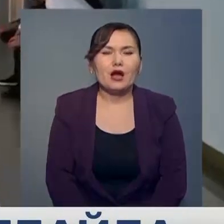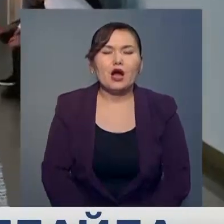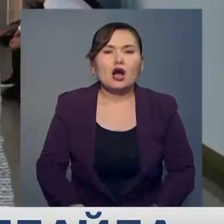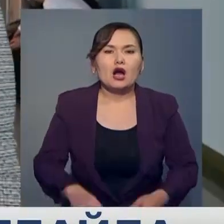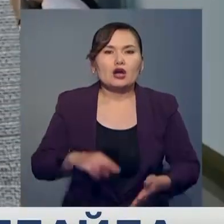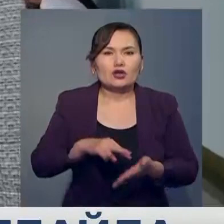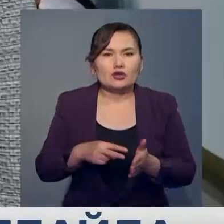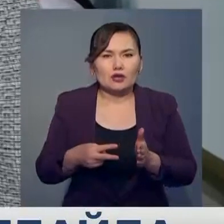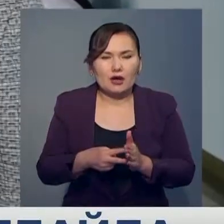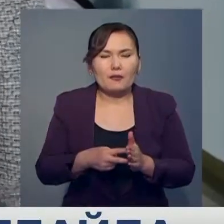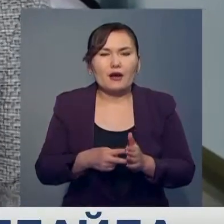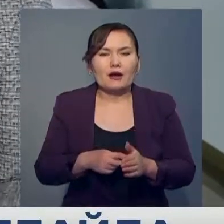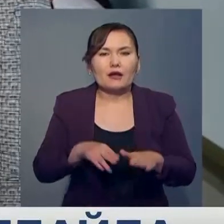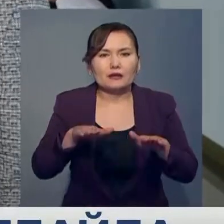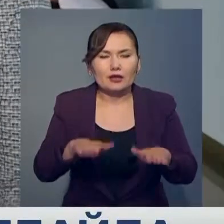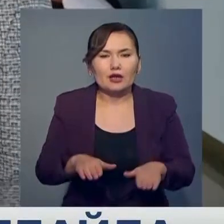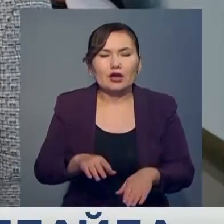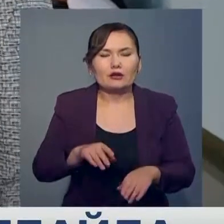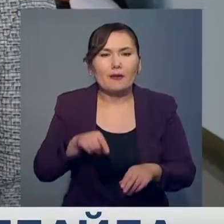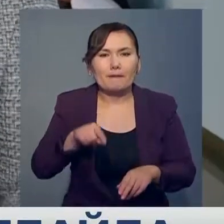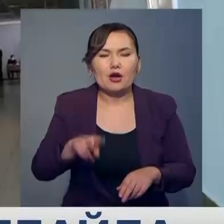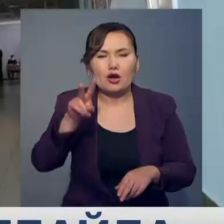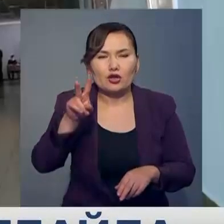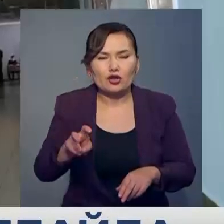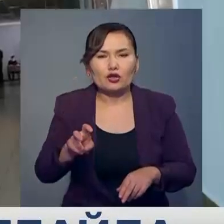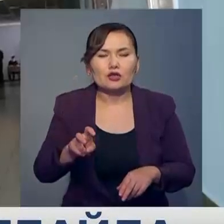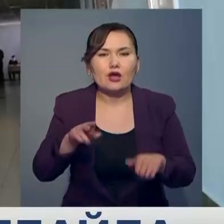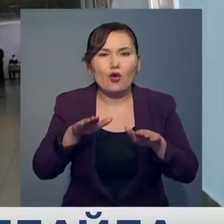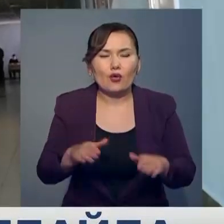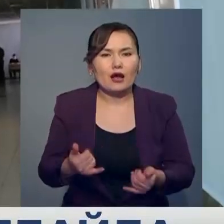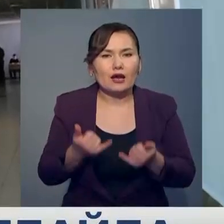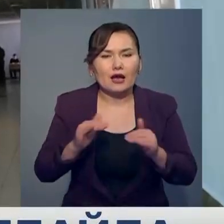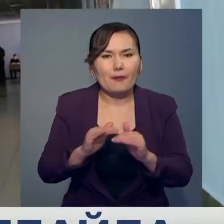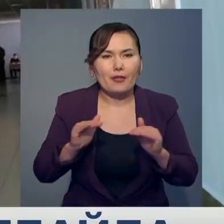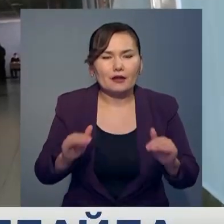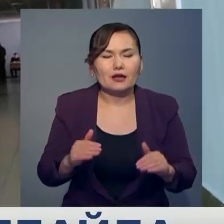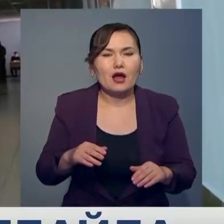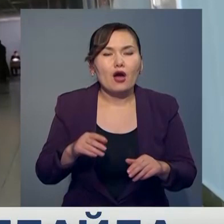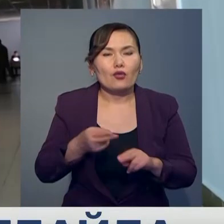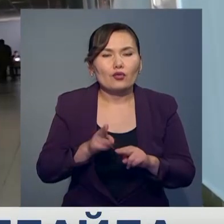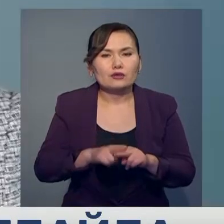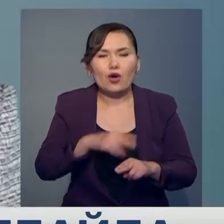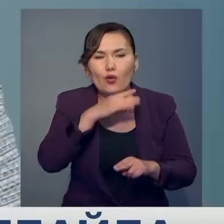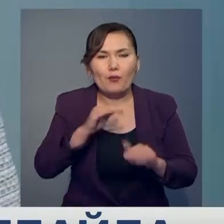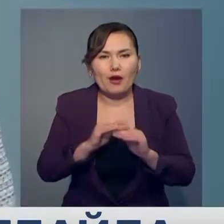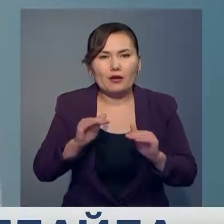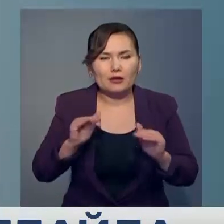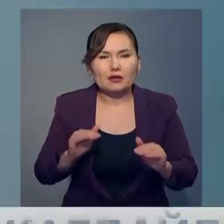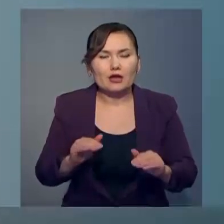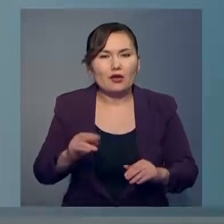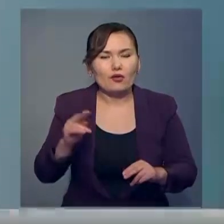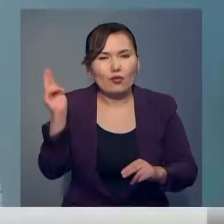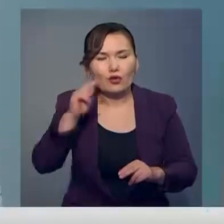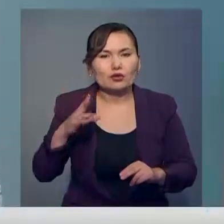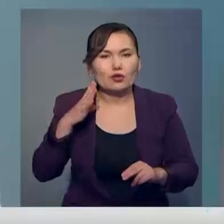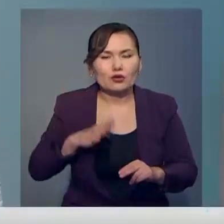Жобалық қуаты 1200 орынға арналған бұл мектепте 1350 бала оқып жатыр. Оның үстіне біздің 485 оқушы қосылды. Негізі